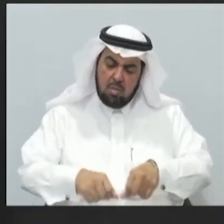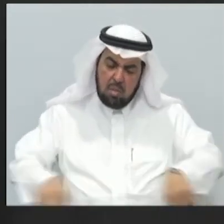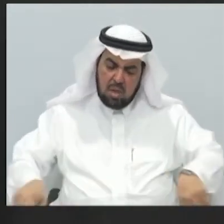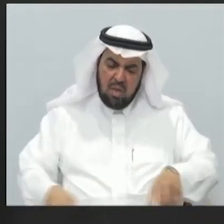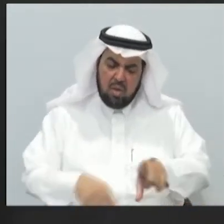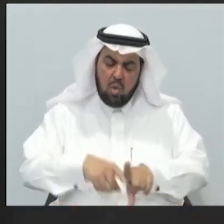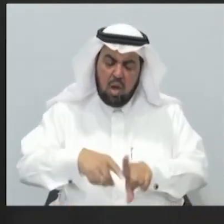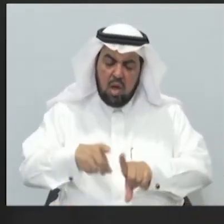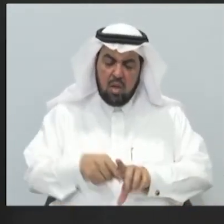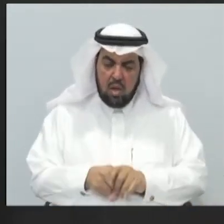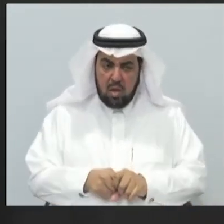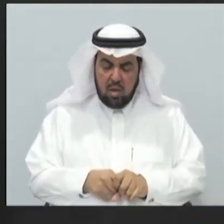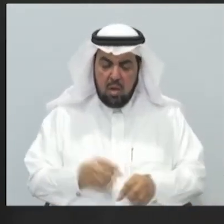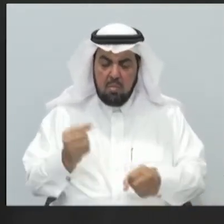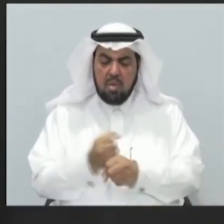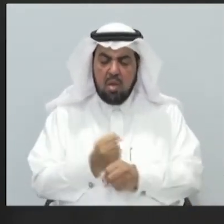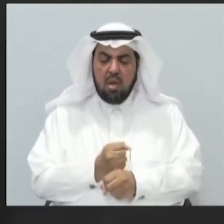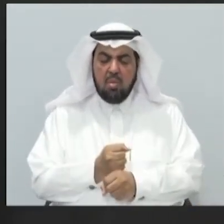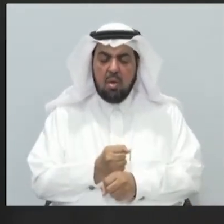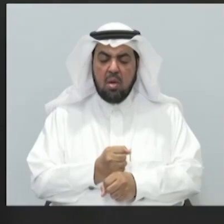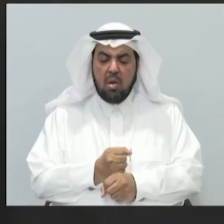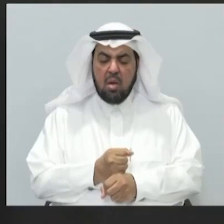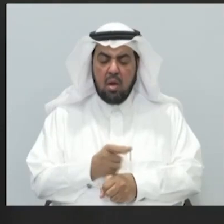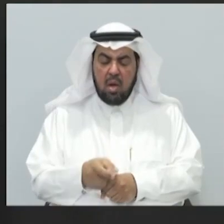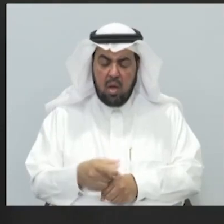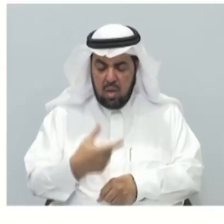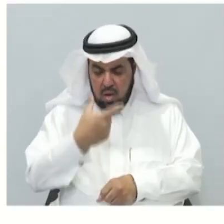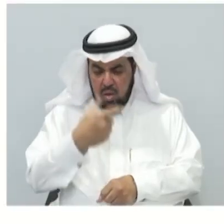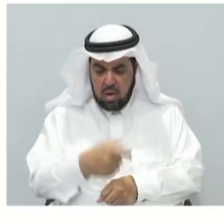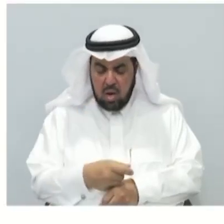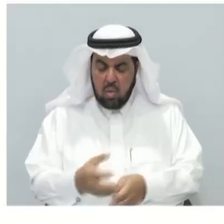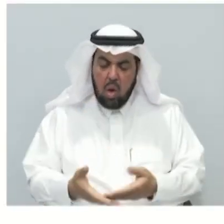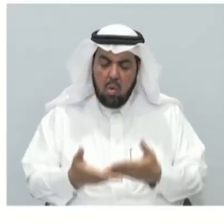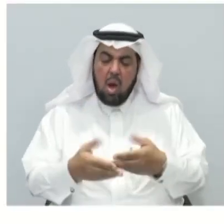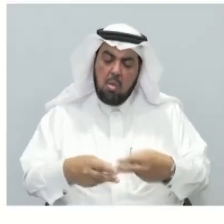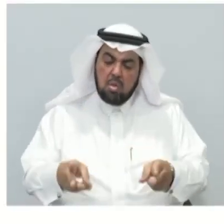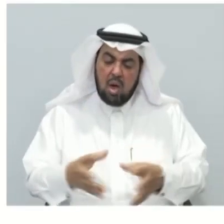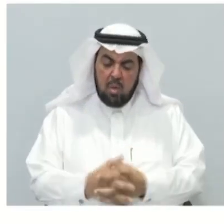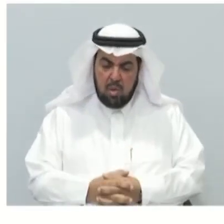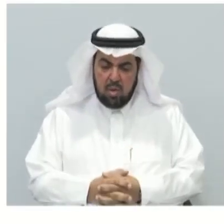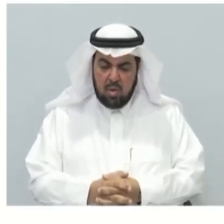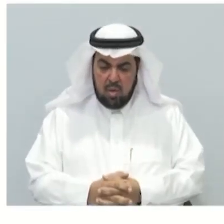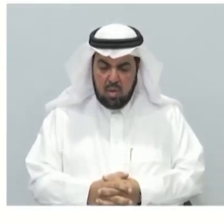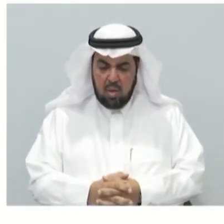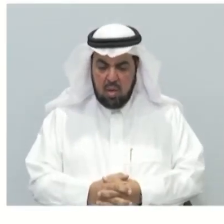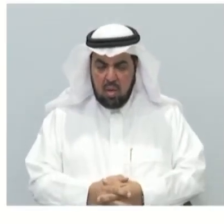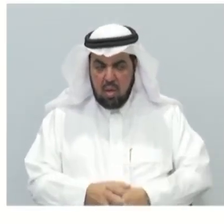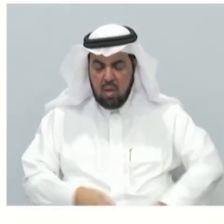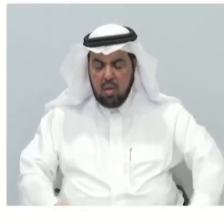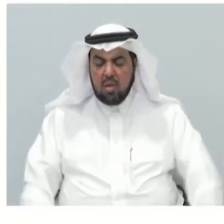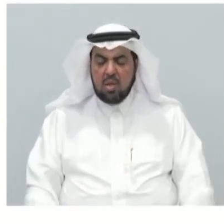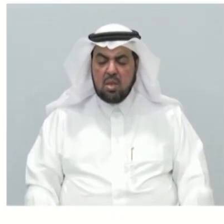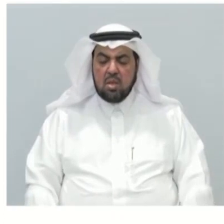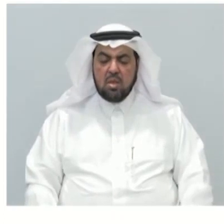والقياسات صح ولا لا باستعمال هذه النظريات والمسلمات هنا يصعب